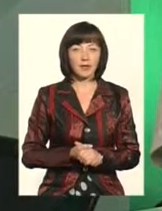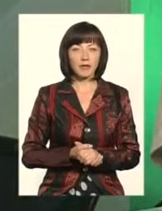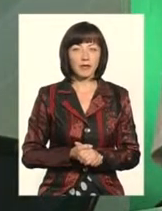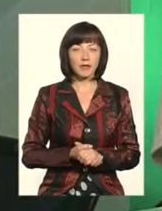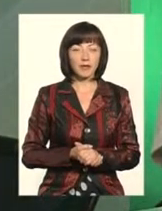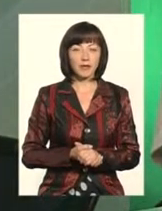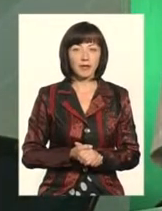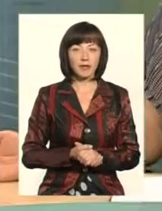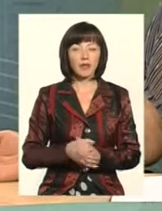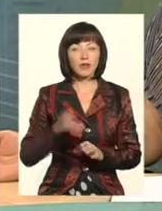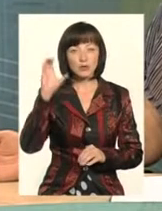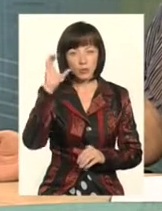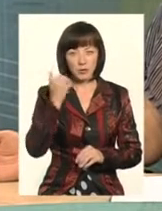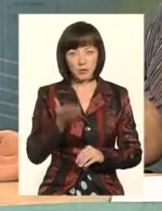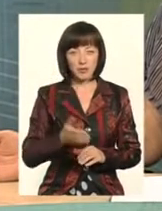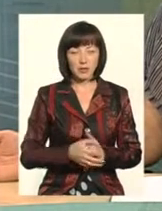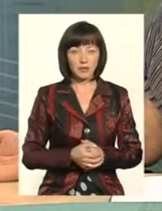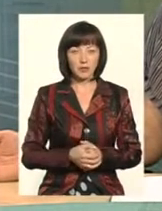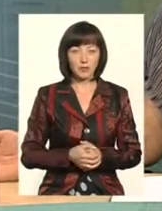61-90-60. Алло?